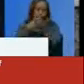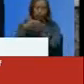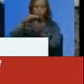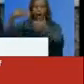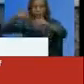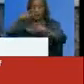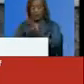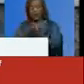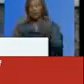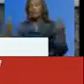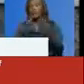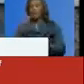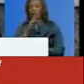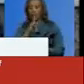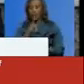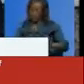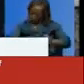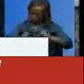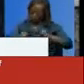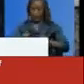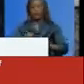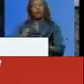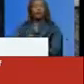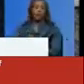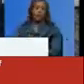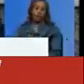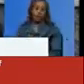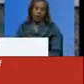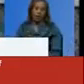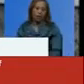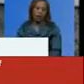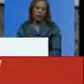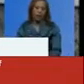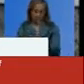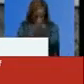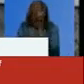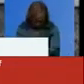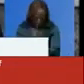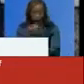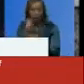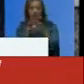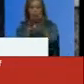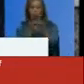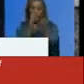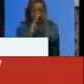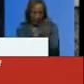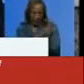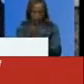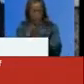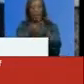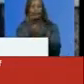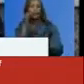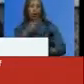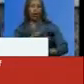ተሳትፎና ተጠቃሚነት በቁርጠኝነት ይሰራል። የተከበሩ አፈ ጉባኤ፣ የተከበራችሁ የምክር ቤት